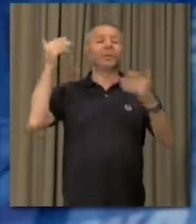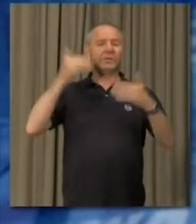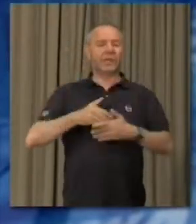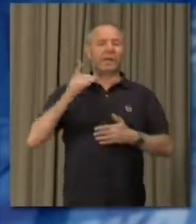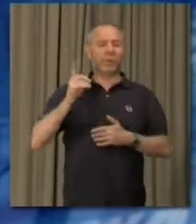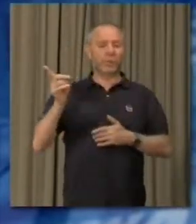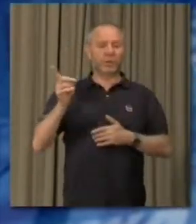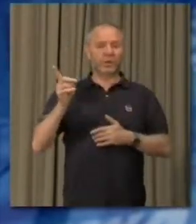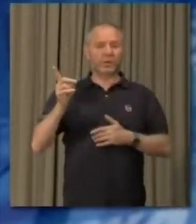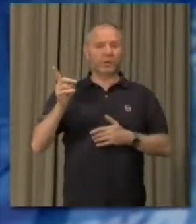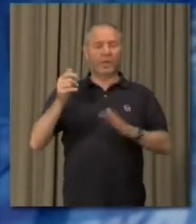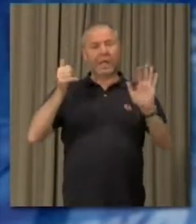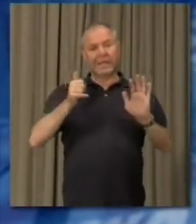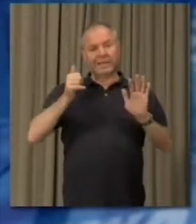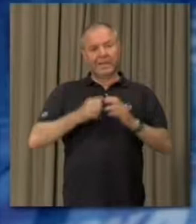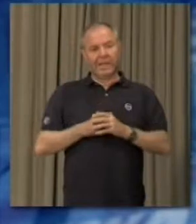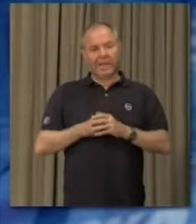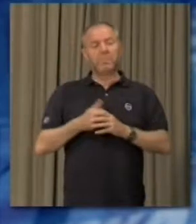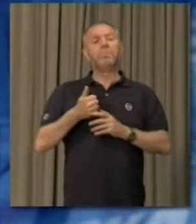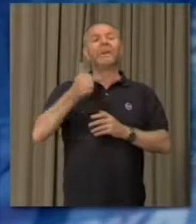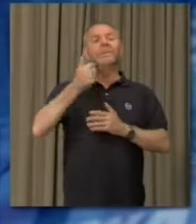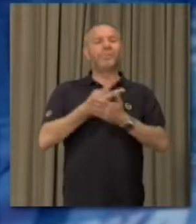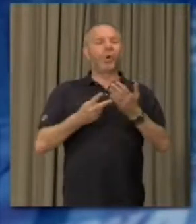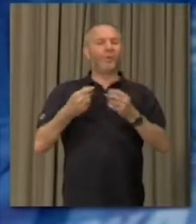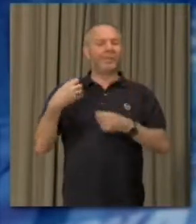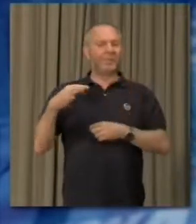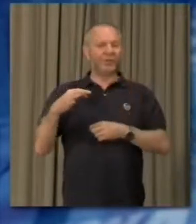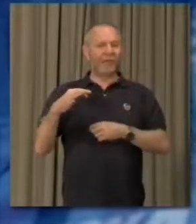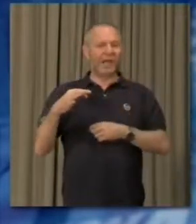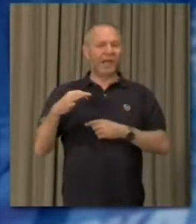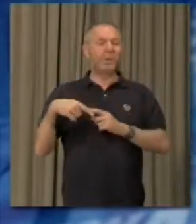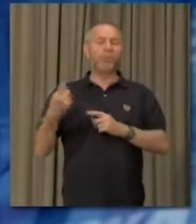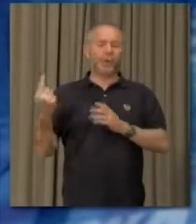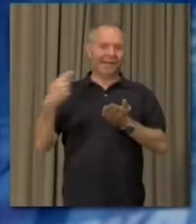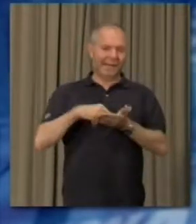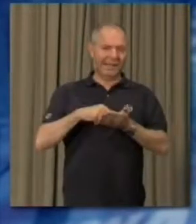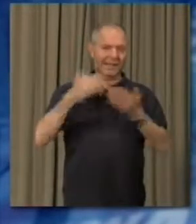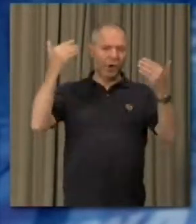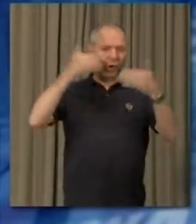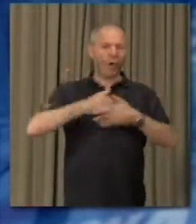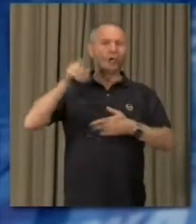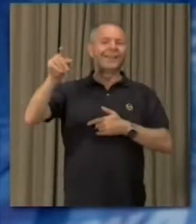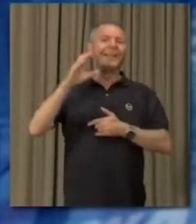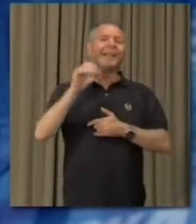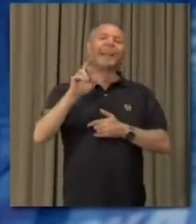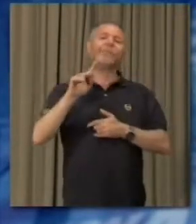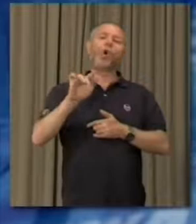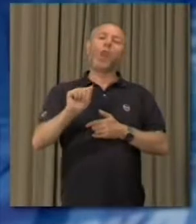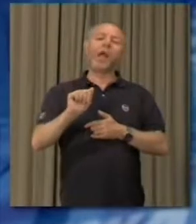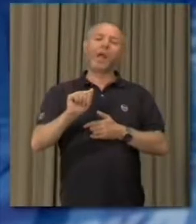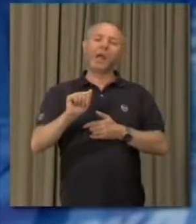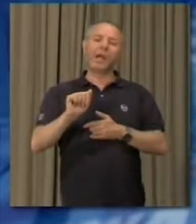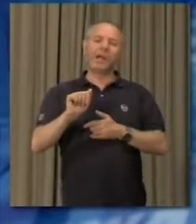alle 18.01, a cui seguirà la prima prova speciale, poi rientro al parco chiuso e sosta per tutta la notte a Crevola d'Ossola, dove il Rally